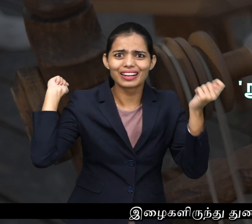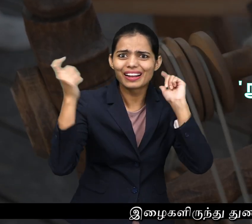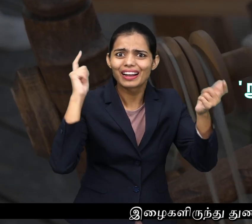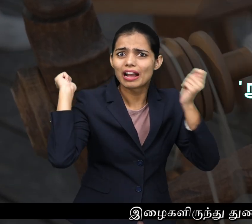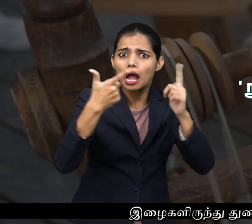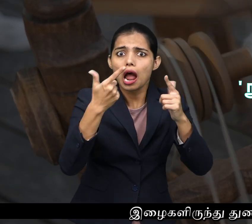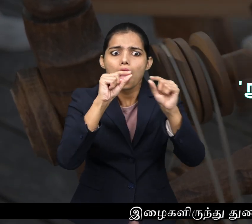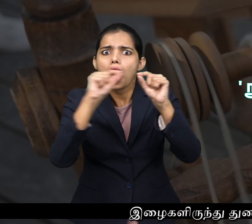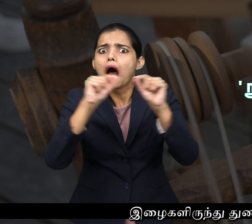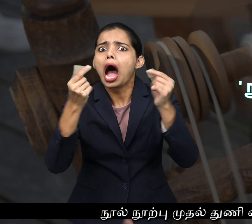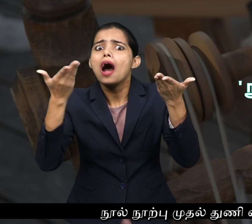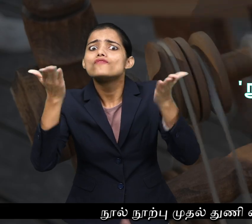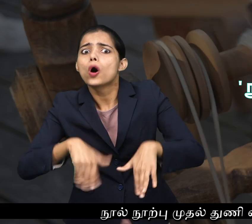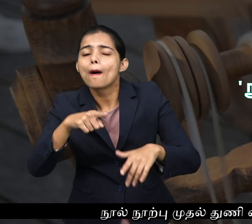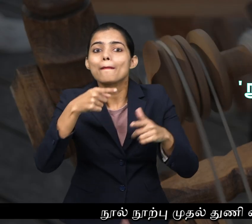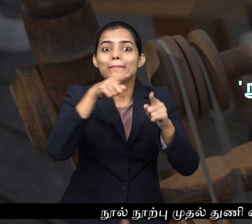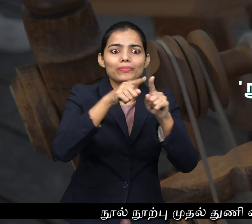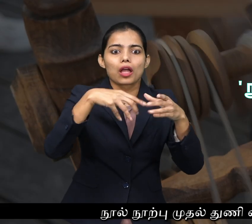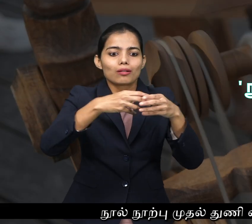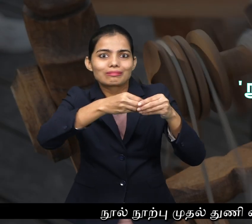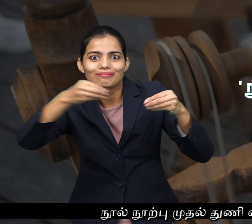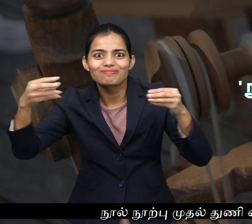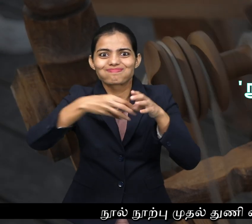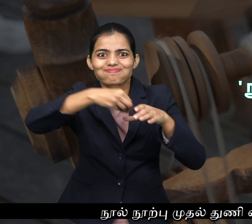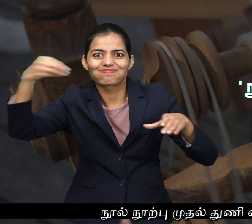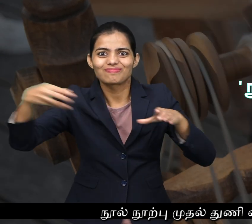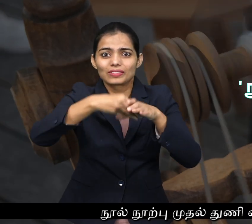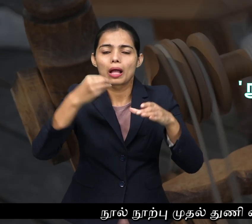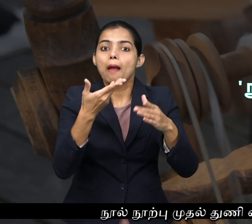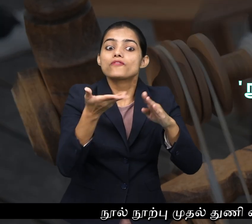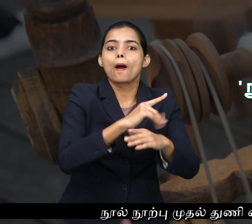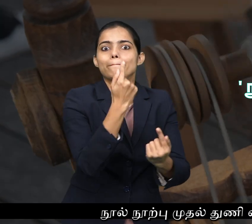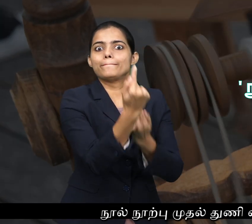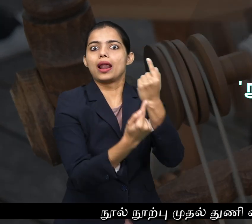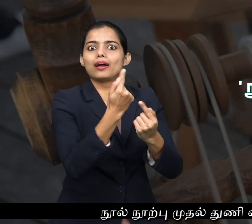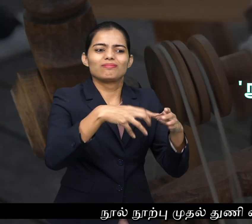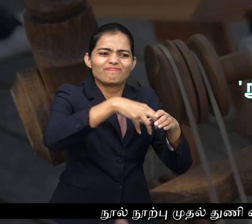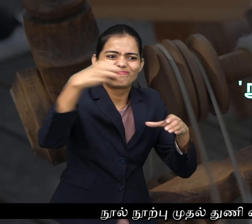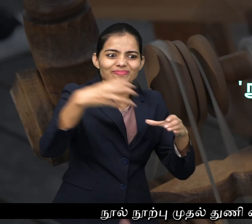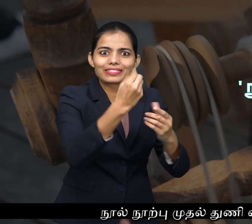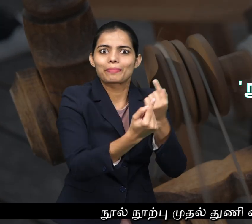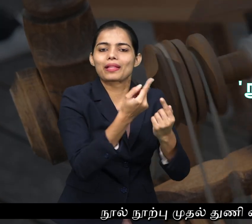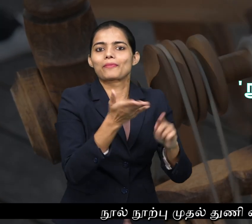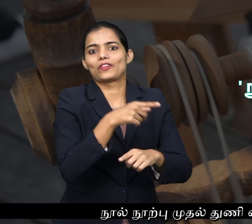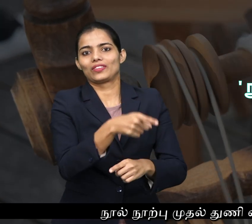பாடப்பகுதியில் நூல் நூற்பு முதல் துணி வரை என்ற தலைப்பை காண்போம்.